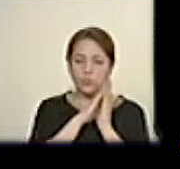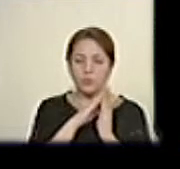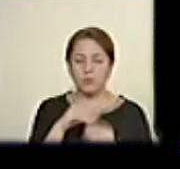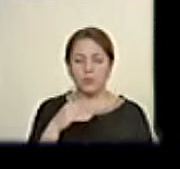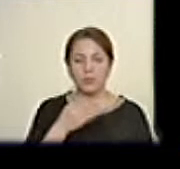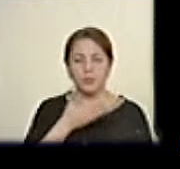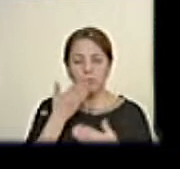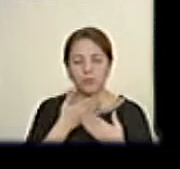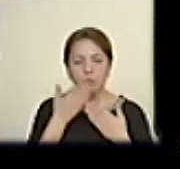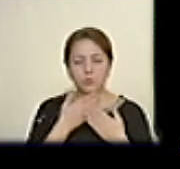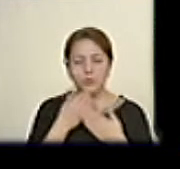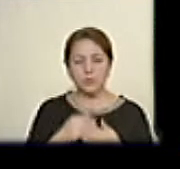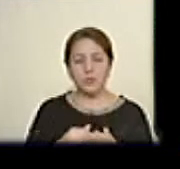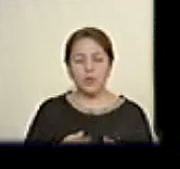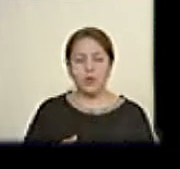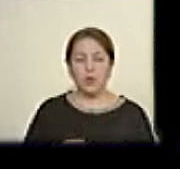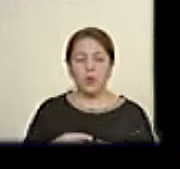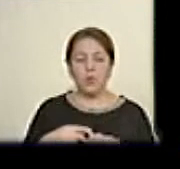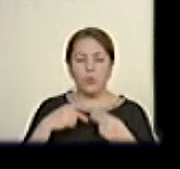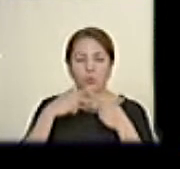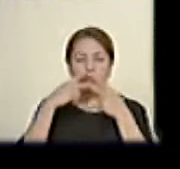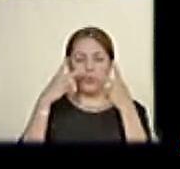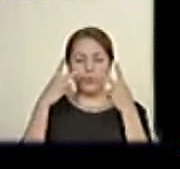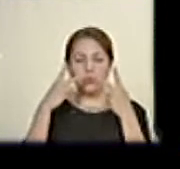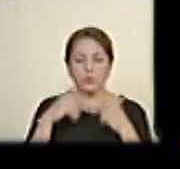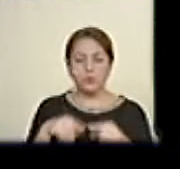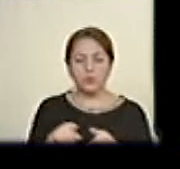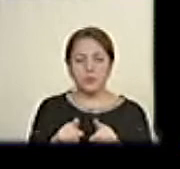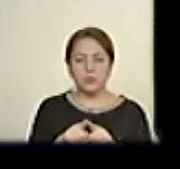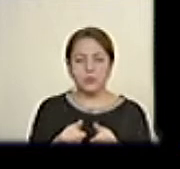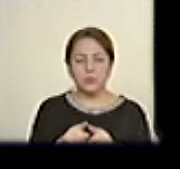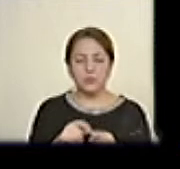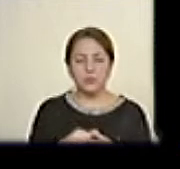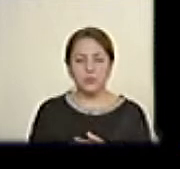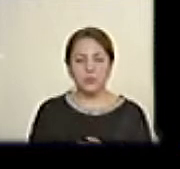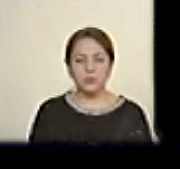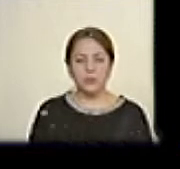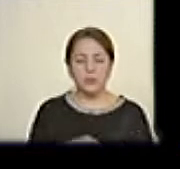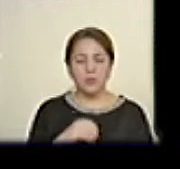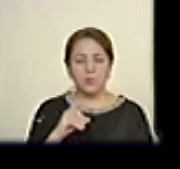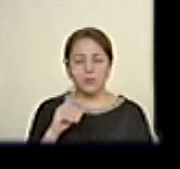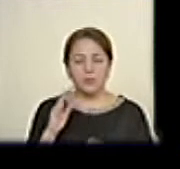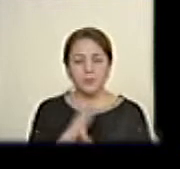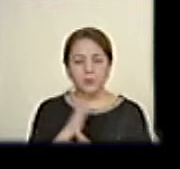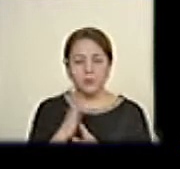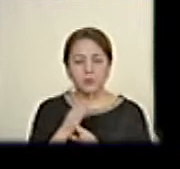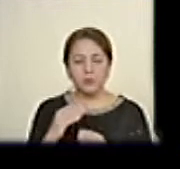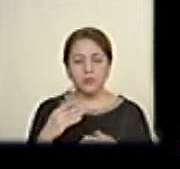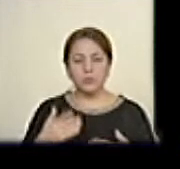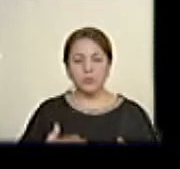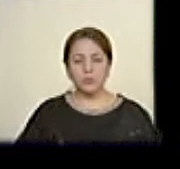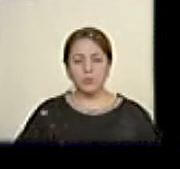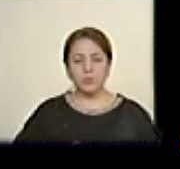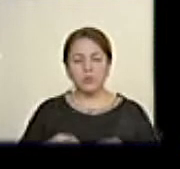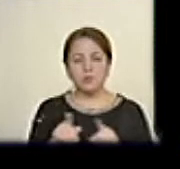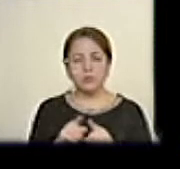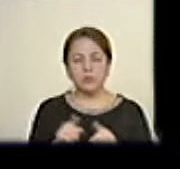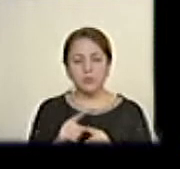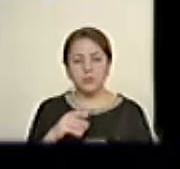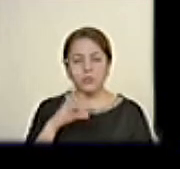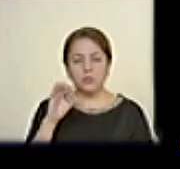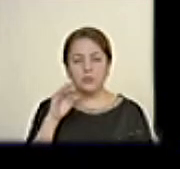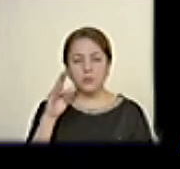поставил последний энергичный мазок на холст. Природа ожила. Сонное